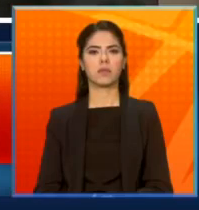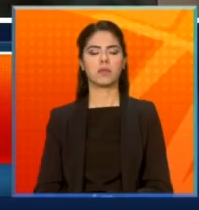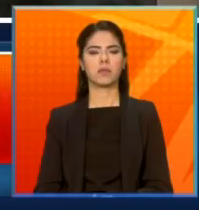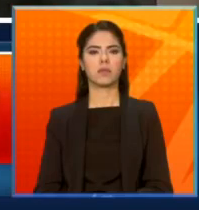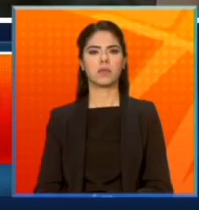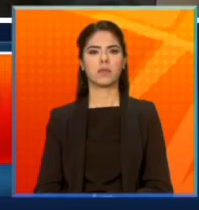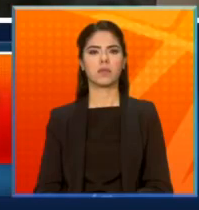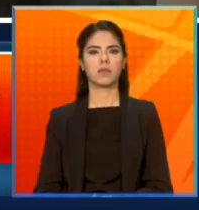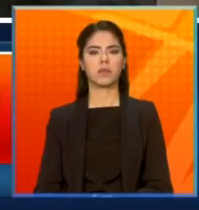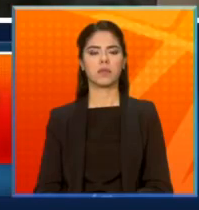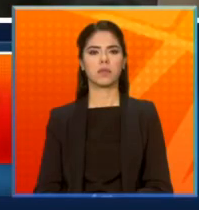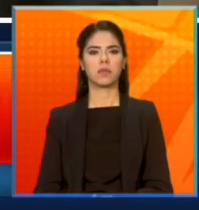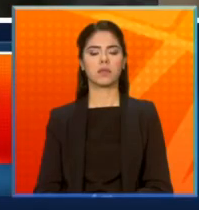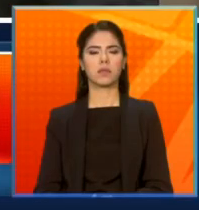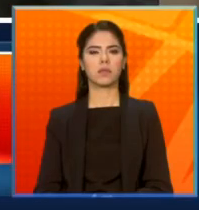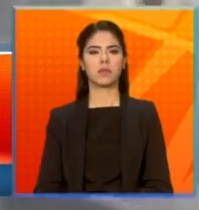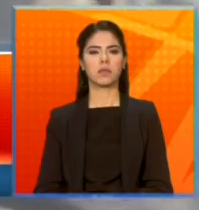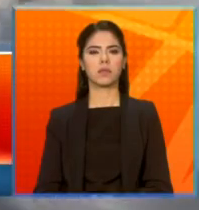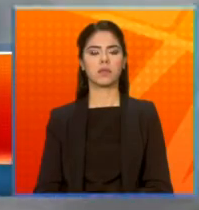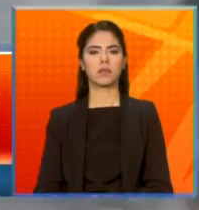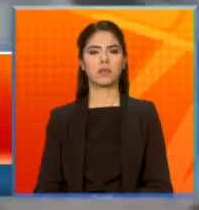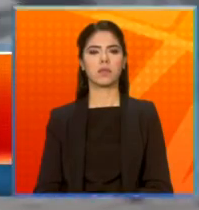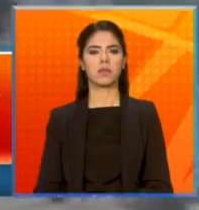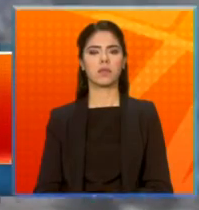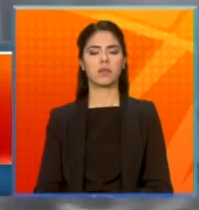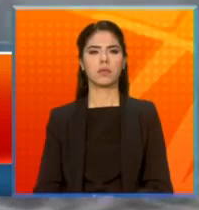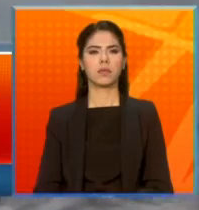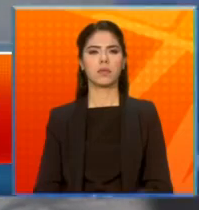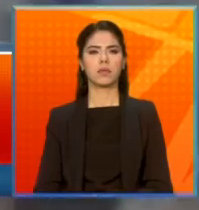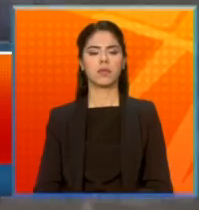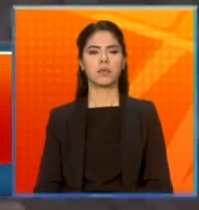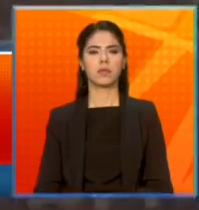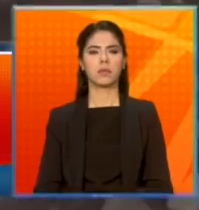bunları değerlendirme bakımından devam ediyoruz.